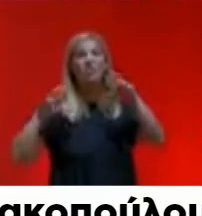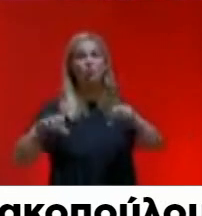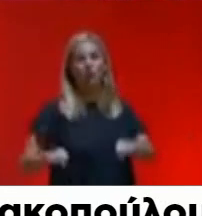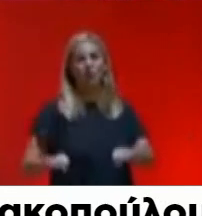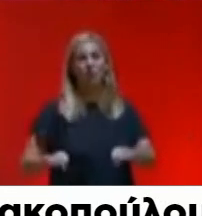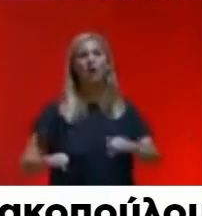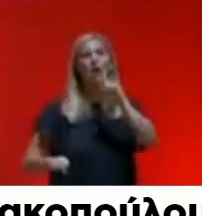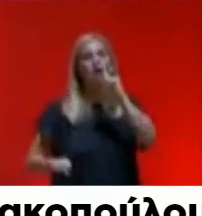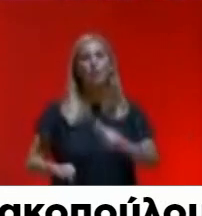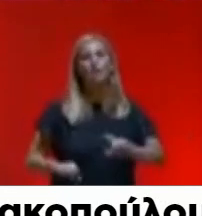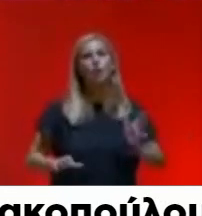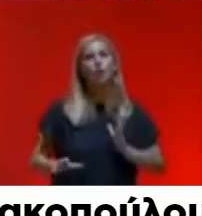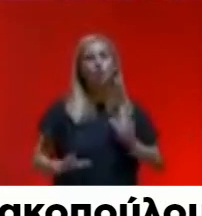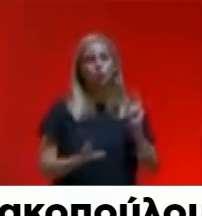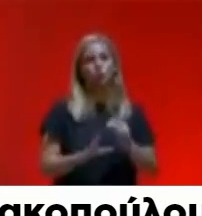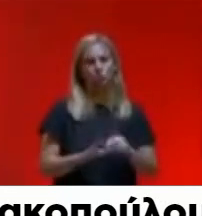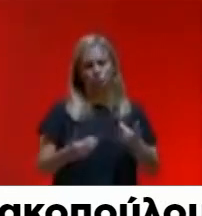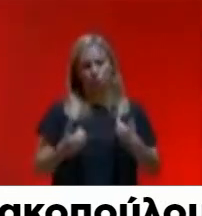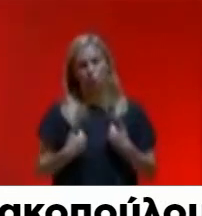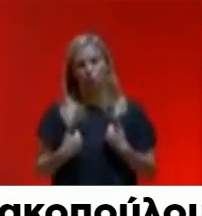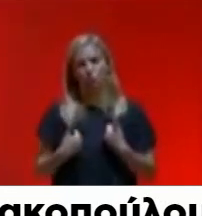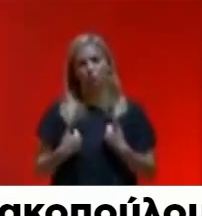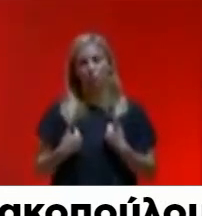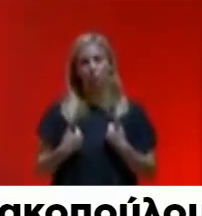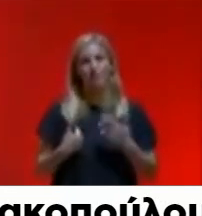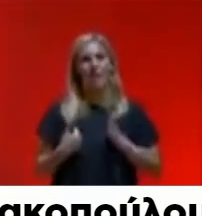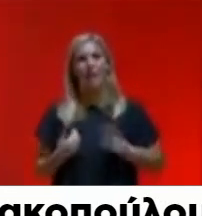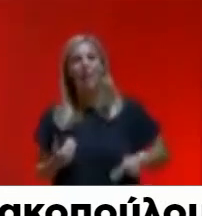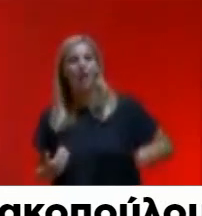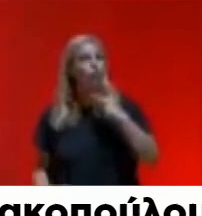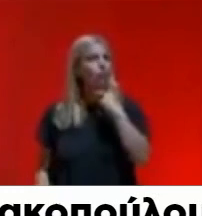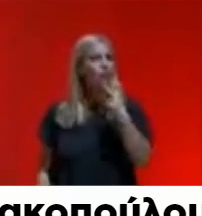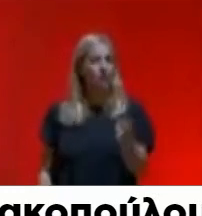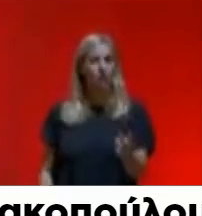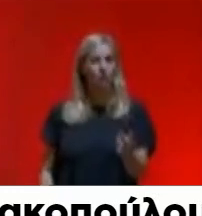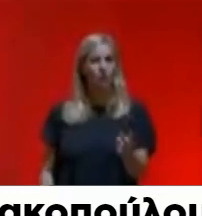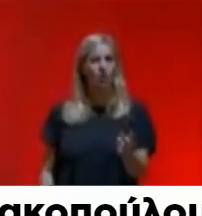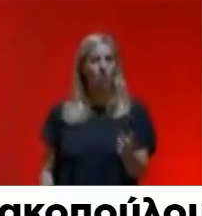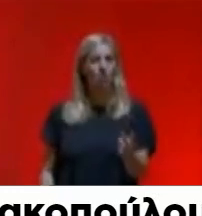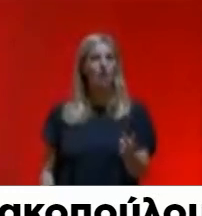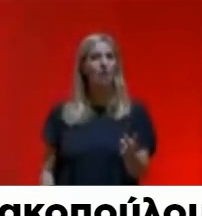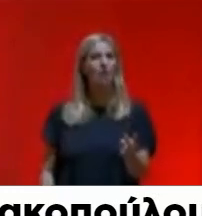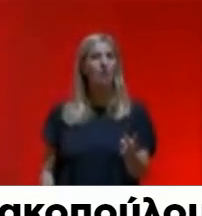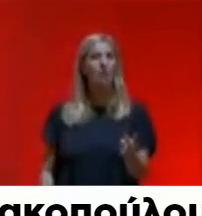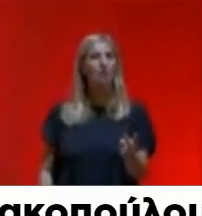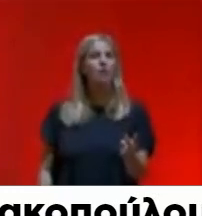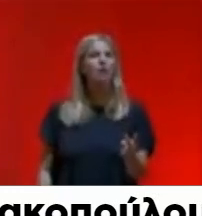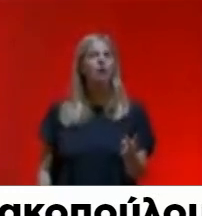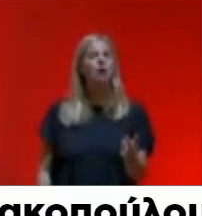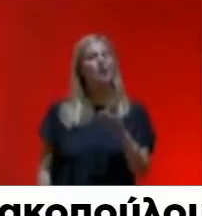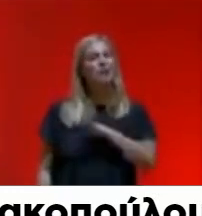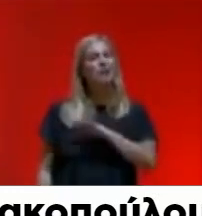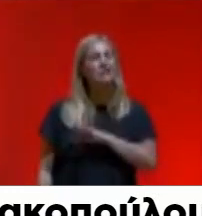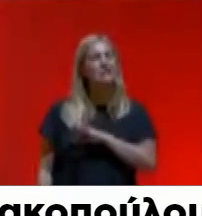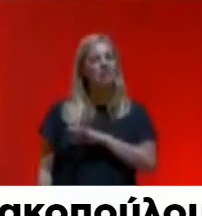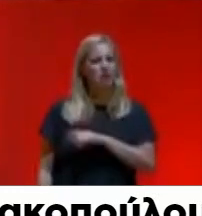πρέπει να σας πω. Θεωρώ ότι ο καθένας, με τους περισσότερους έχουμε και μακρά φιλία και πορεία και στο ΣΥΡΙΖΑ, αλλά